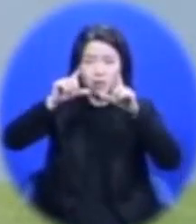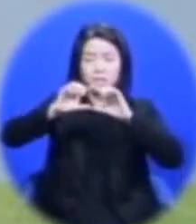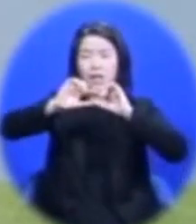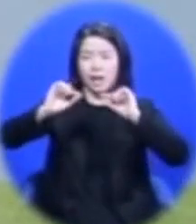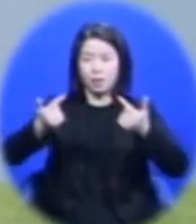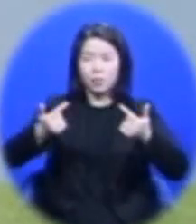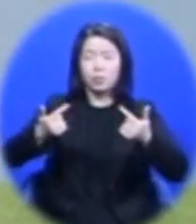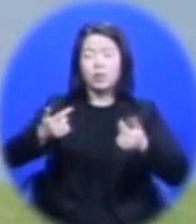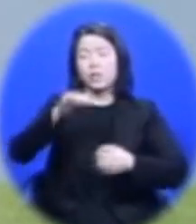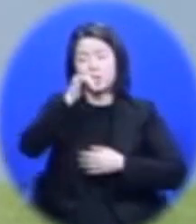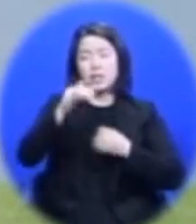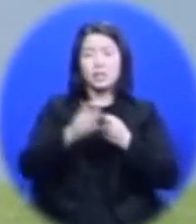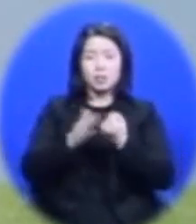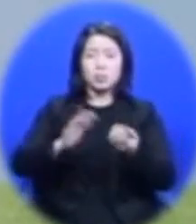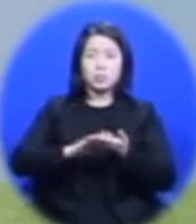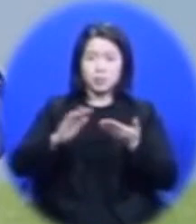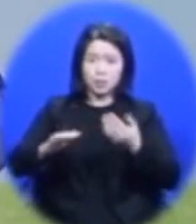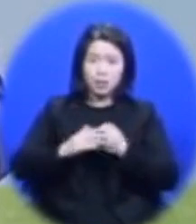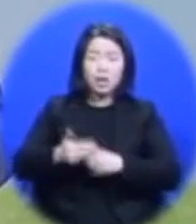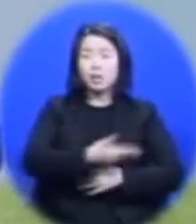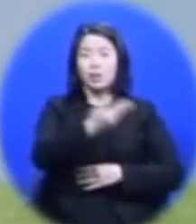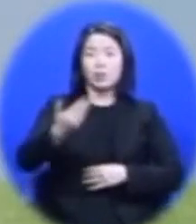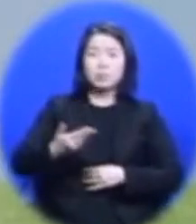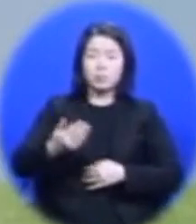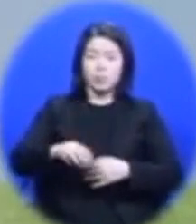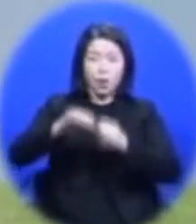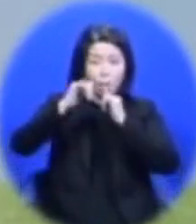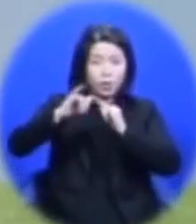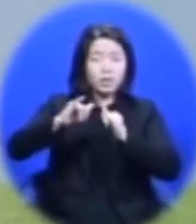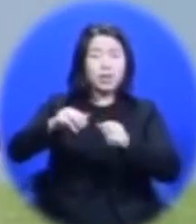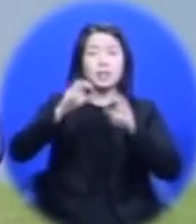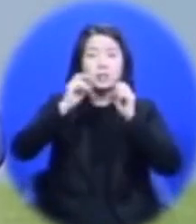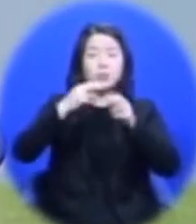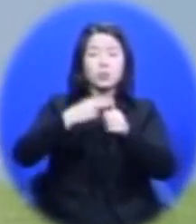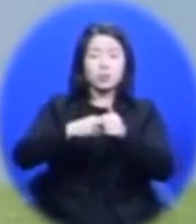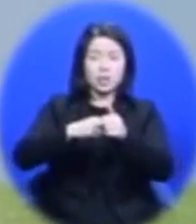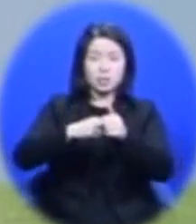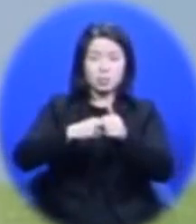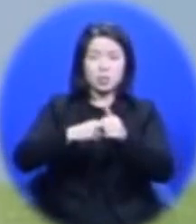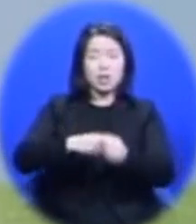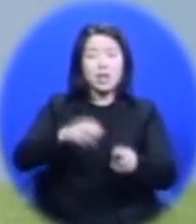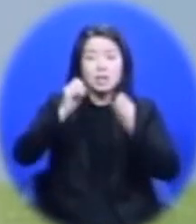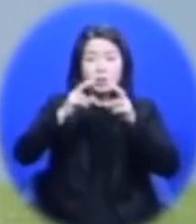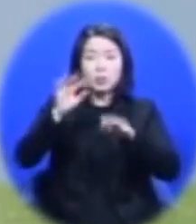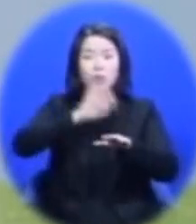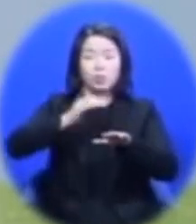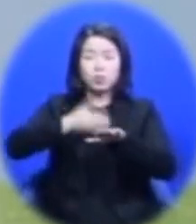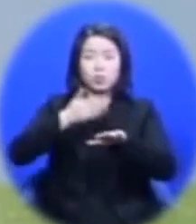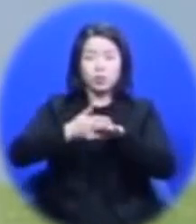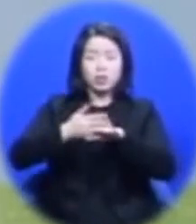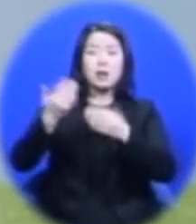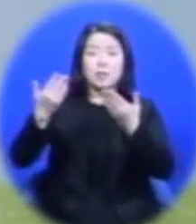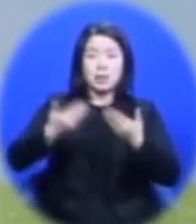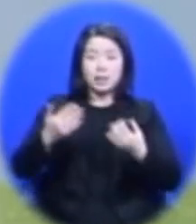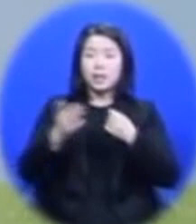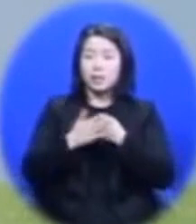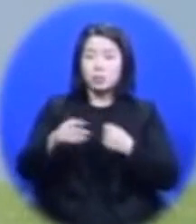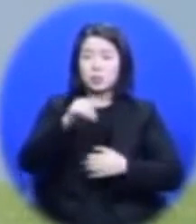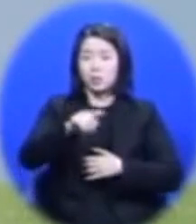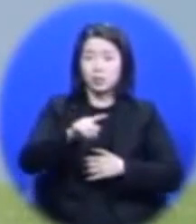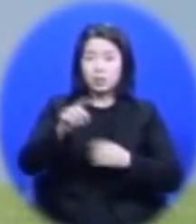않고 있는 것입니다. 여러분 위대한 선교사님들은 선교 훈련을 그렇게 받았기 때문에 그렇게